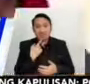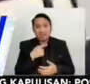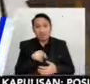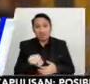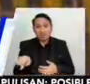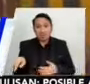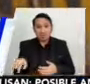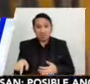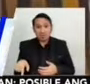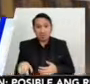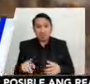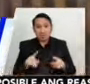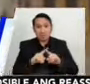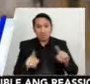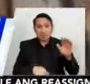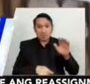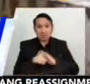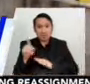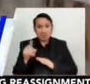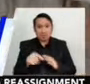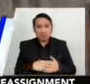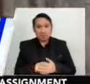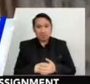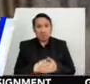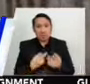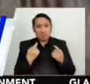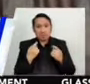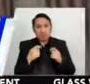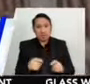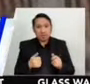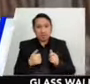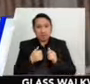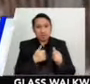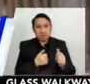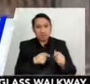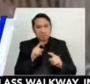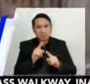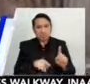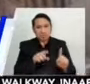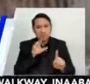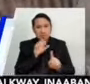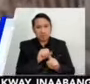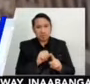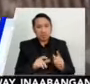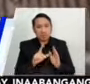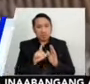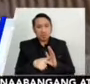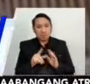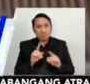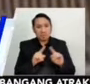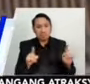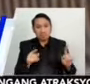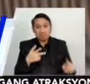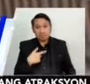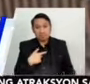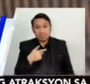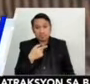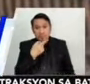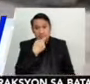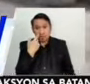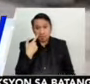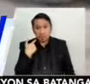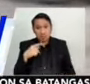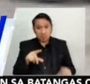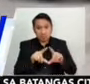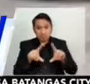pero biglang tumakas. Sinubukan siyang habulin pero hindi inabutan. Hindi pa rin daw lusot ang rider, sabi ng SAIC, dahil nakuha ang plaka ng